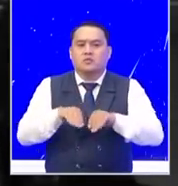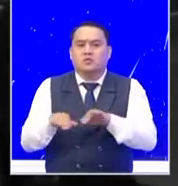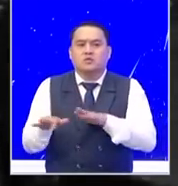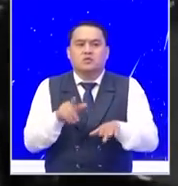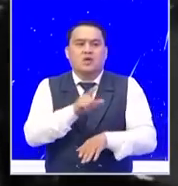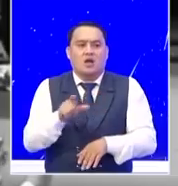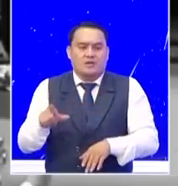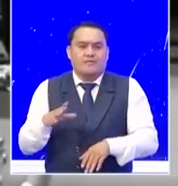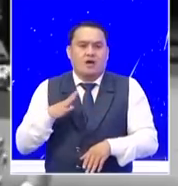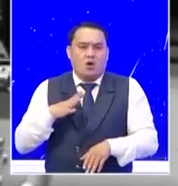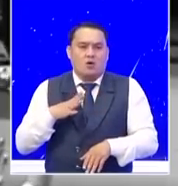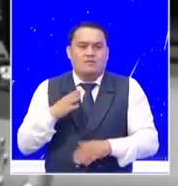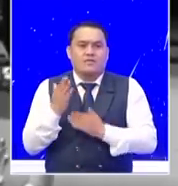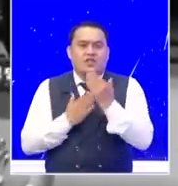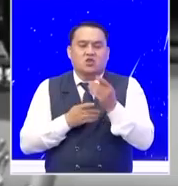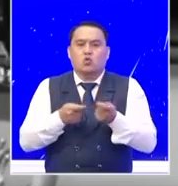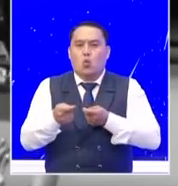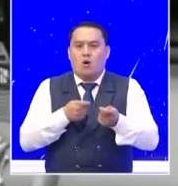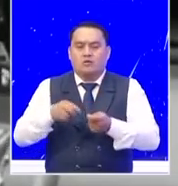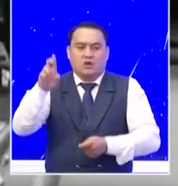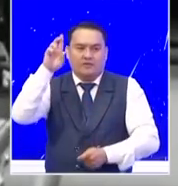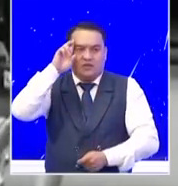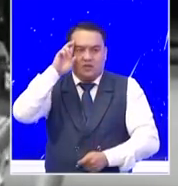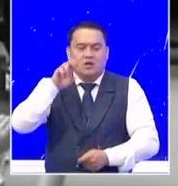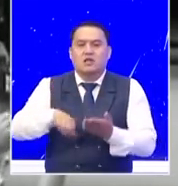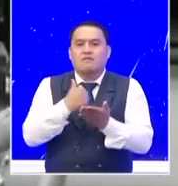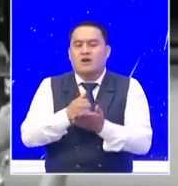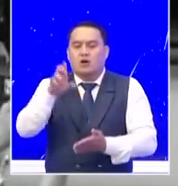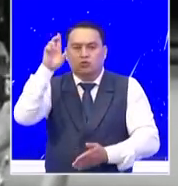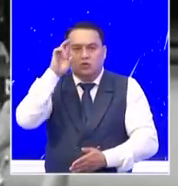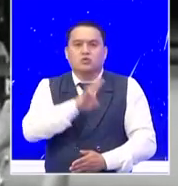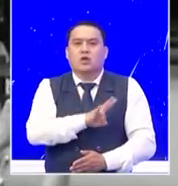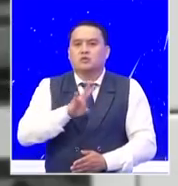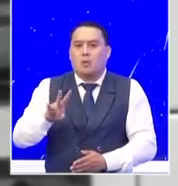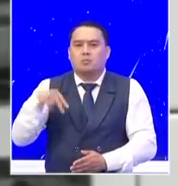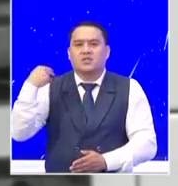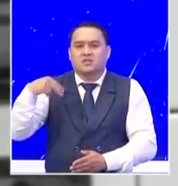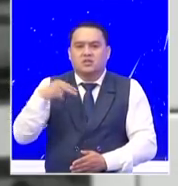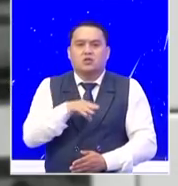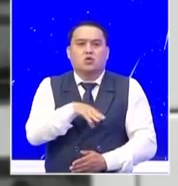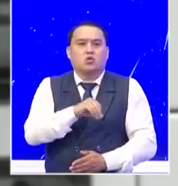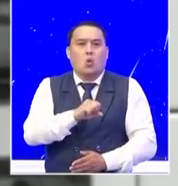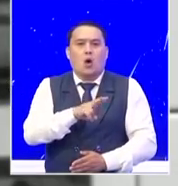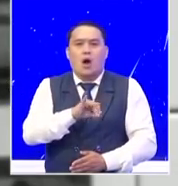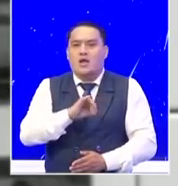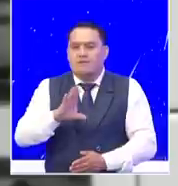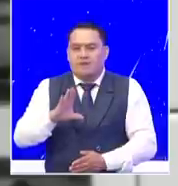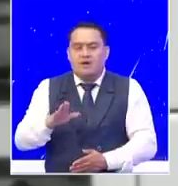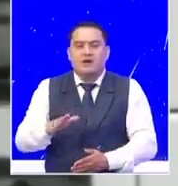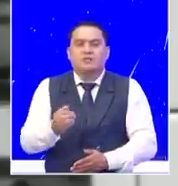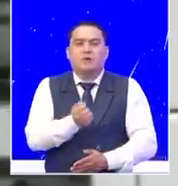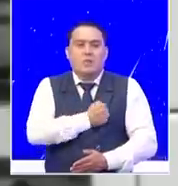деятелей, в том числе и высшее руководство страны. Елбасы Нурсултан Назарбаев и президент Казахстана Касым-Жомарт Токаев